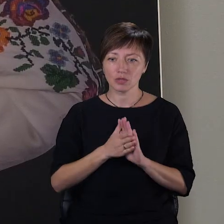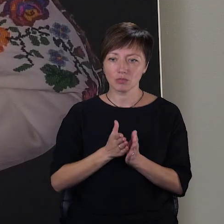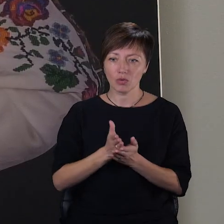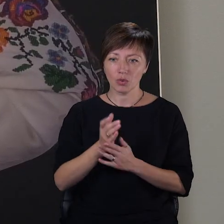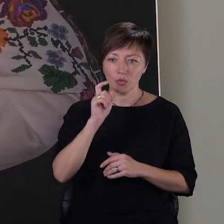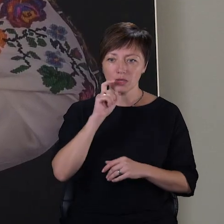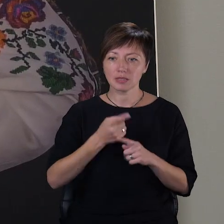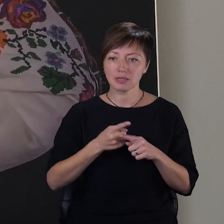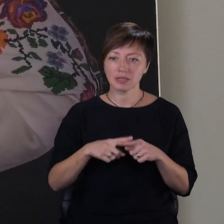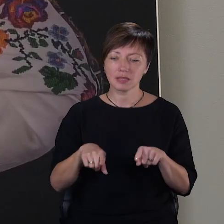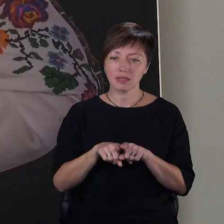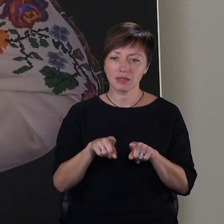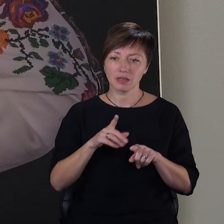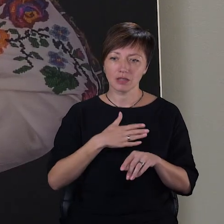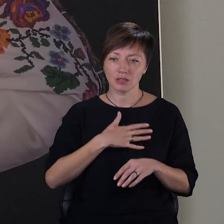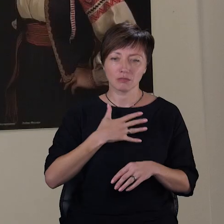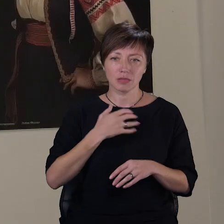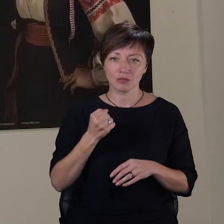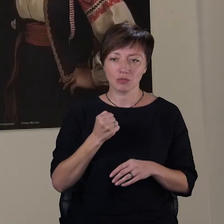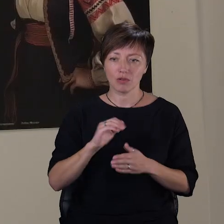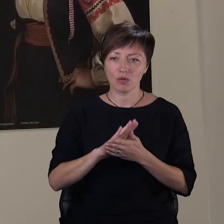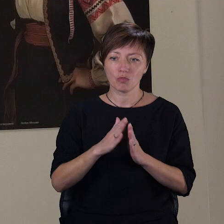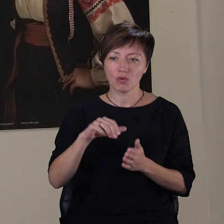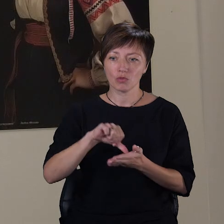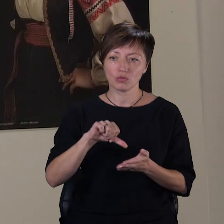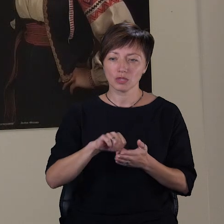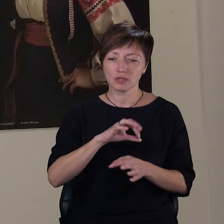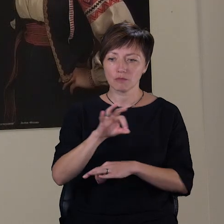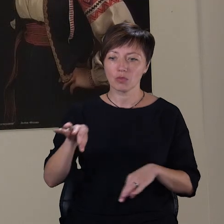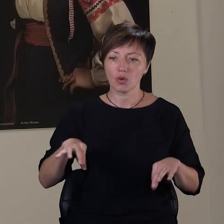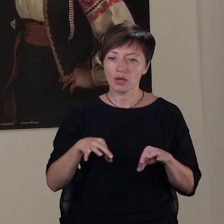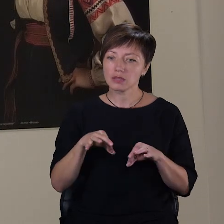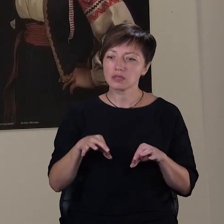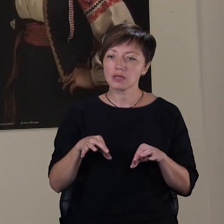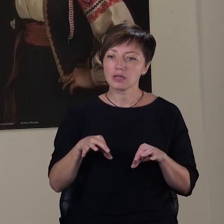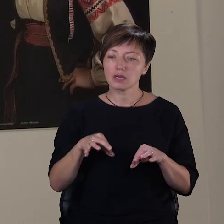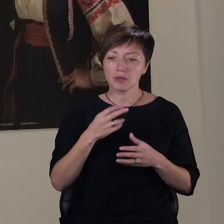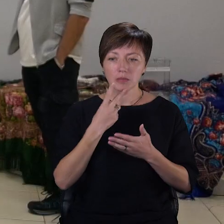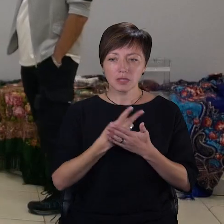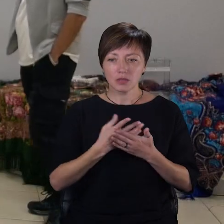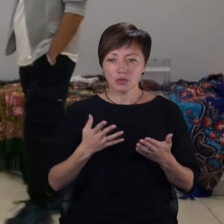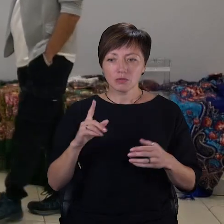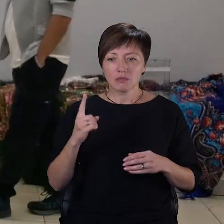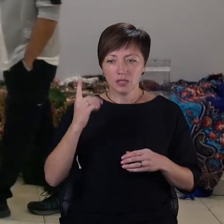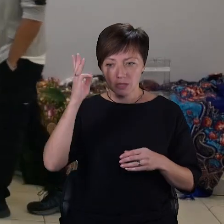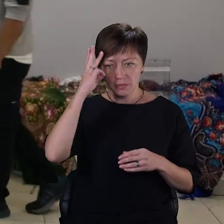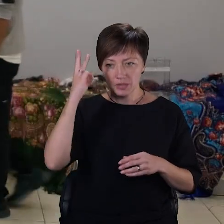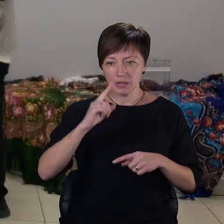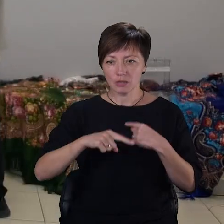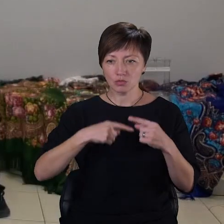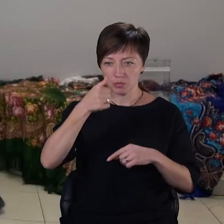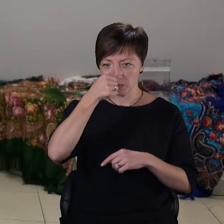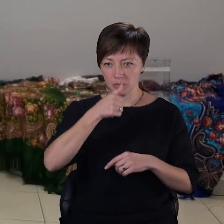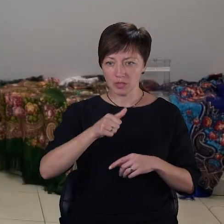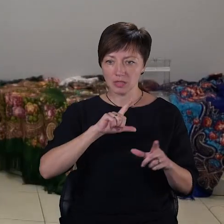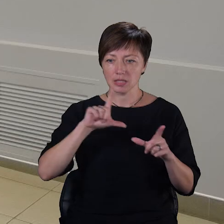проукраїнською. Це така була наша принципова умова участі в нашому проєкті. Проєкт презентується перше в Хмельницькому, в наступному місяці